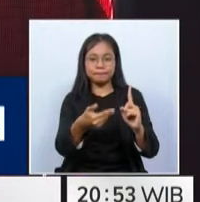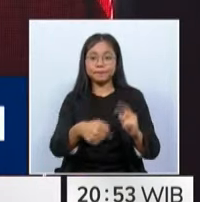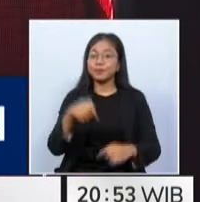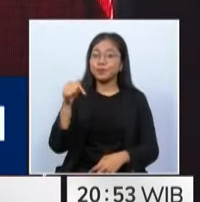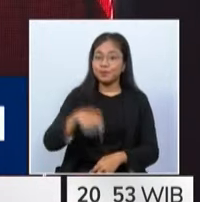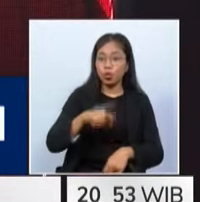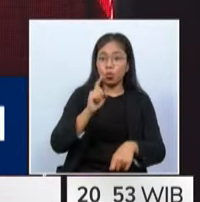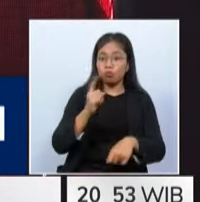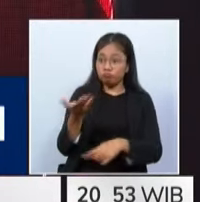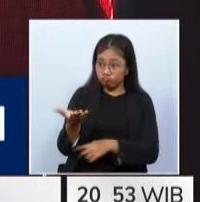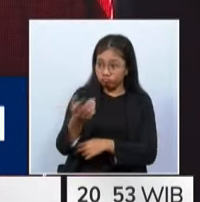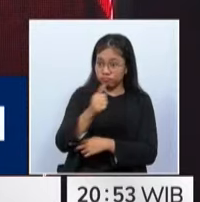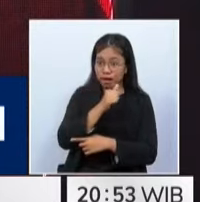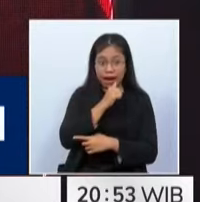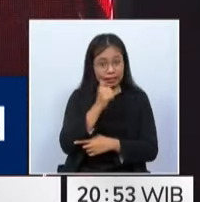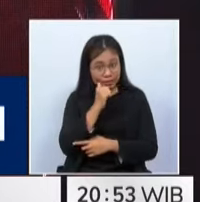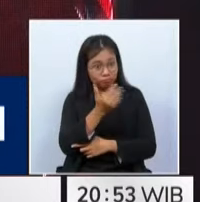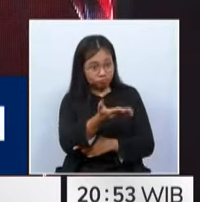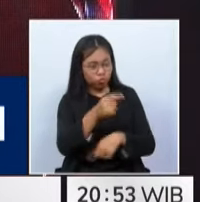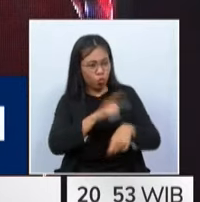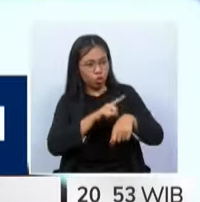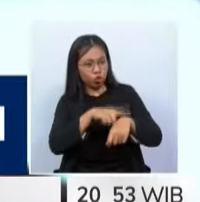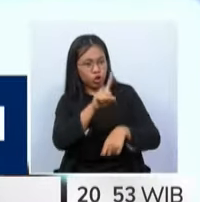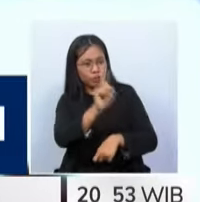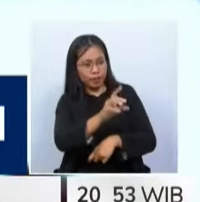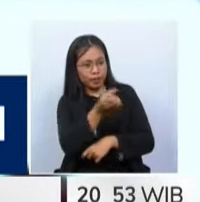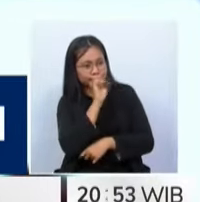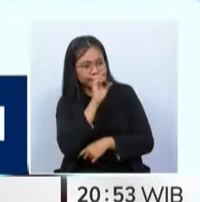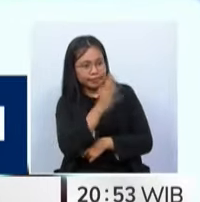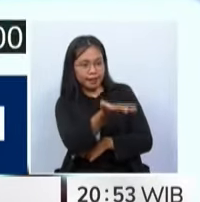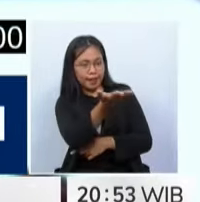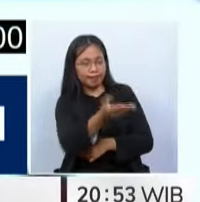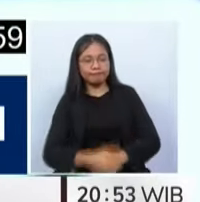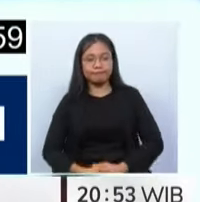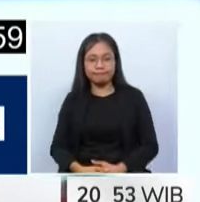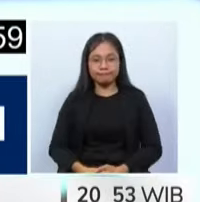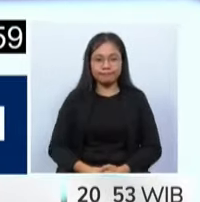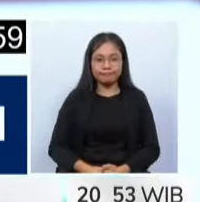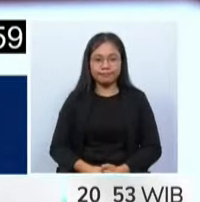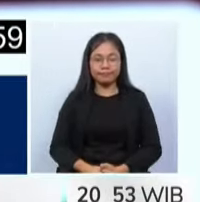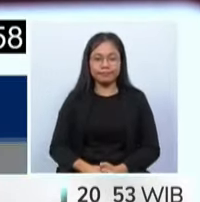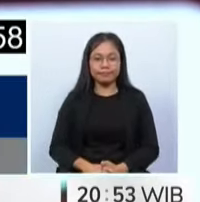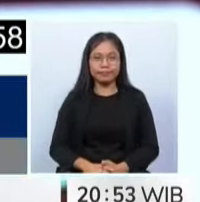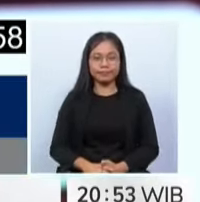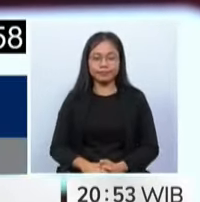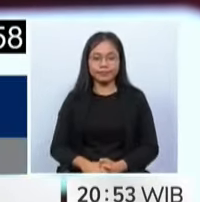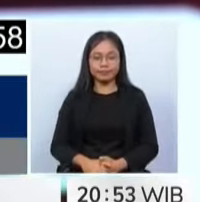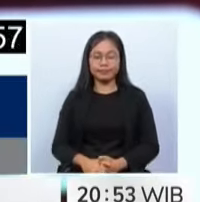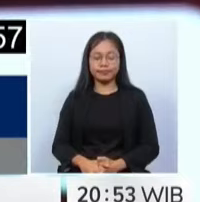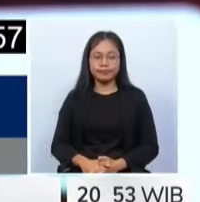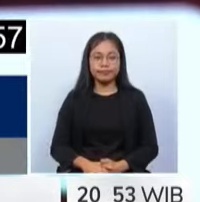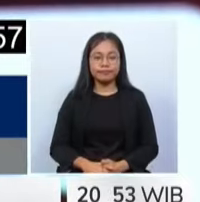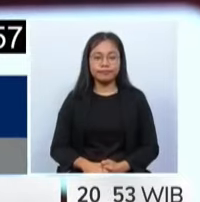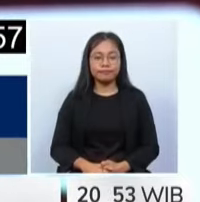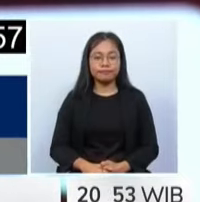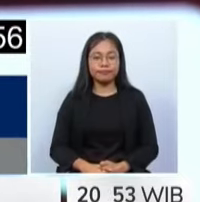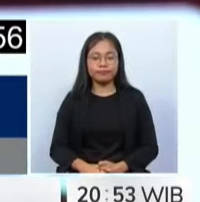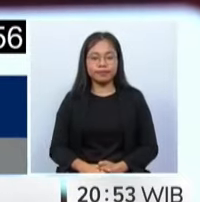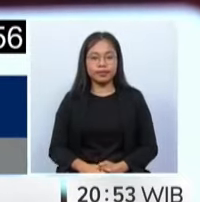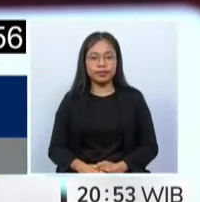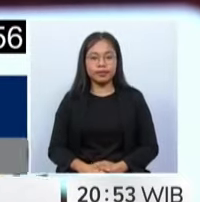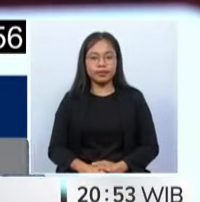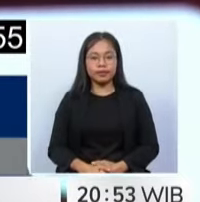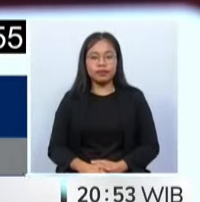1 menit dimulai dari bapak berbicara Terima kasih semakin tinggi jenjang